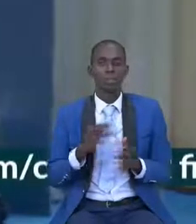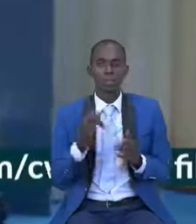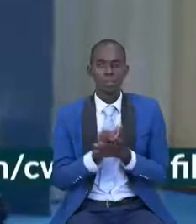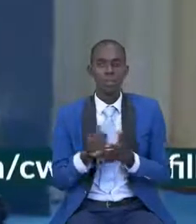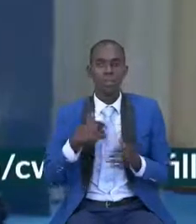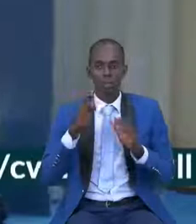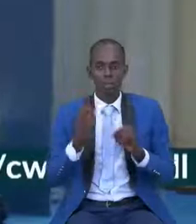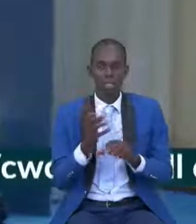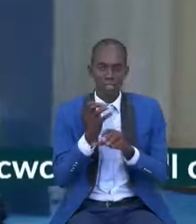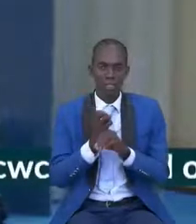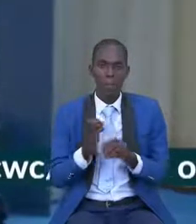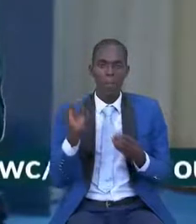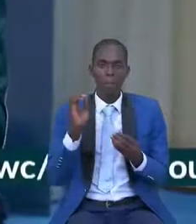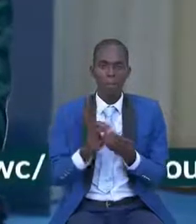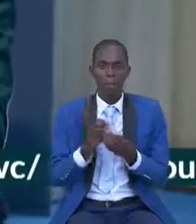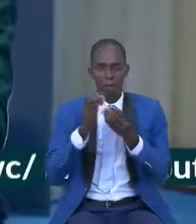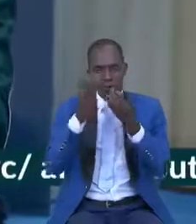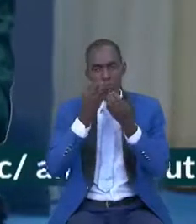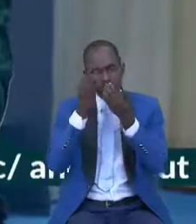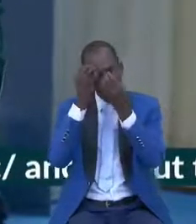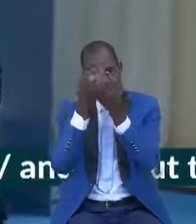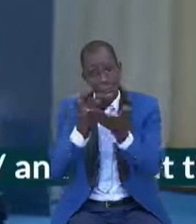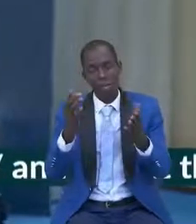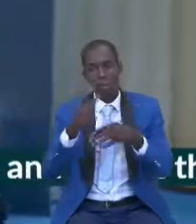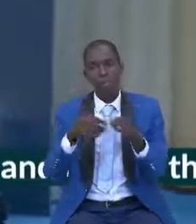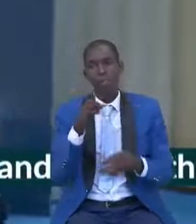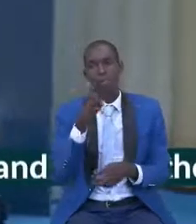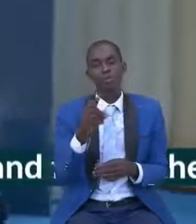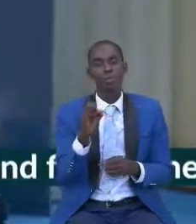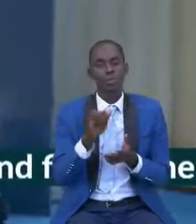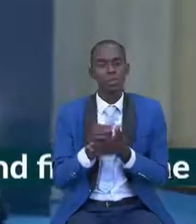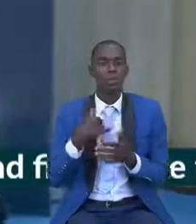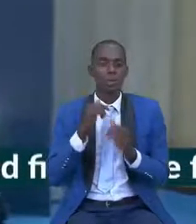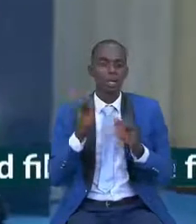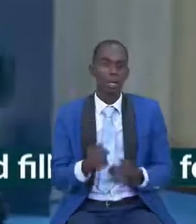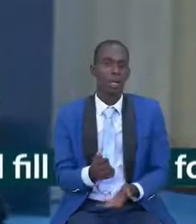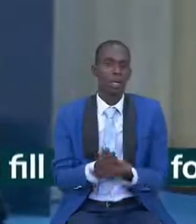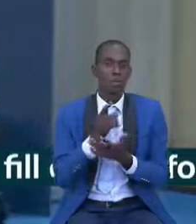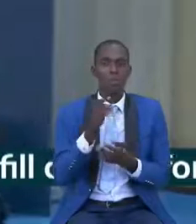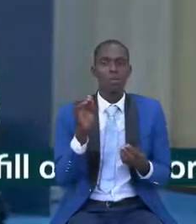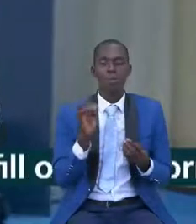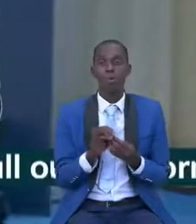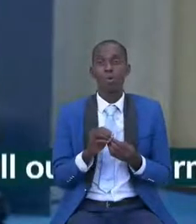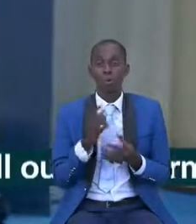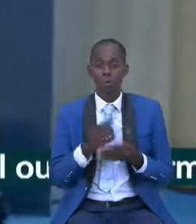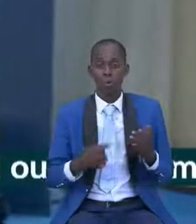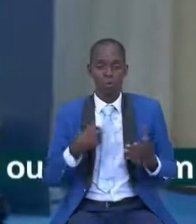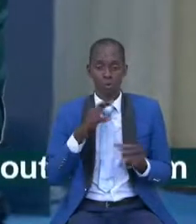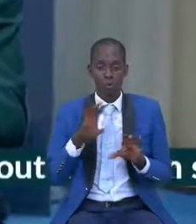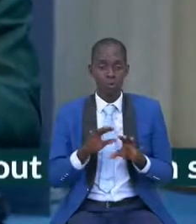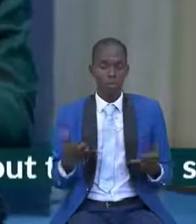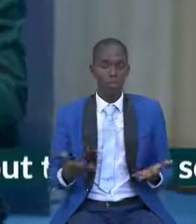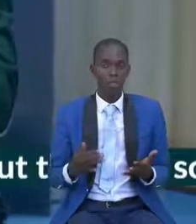ou faites-le et nous aurons vos informations et on pourra vous aider dans votre nouvelle foi en Christ. Ce